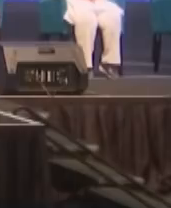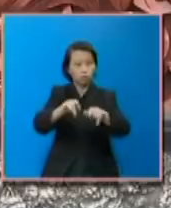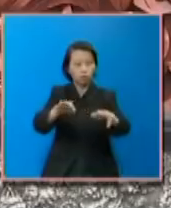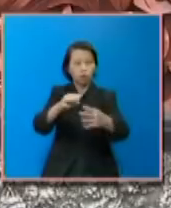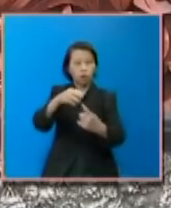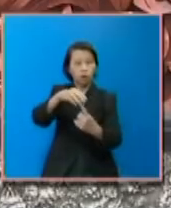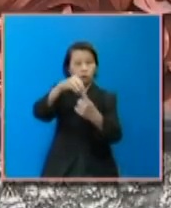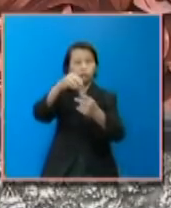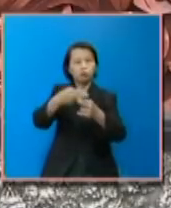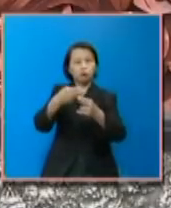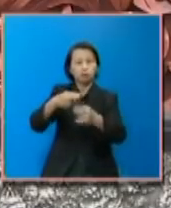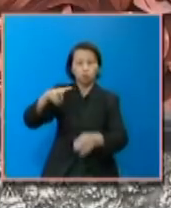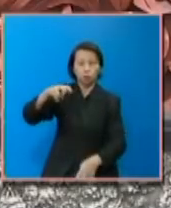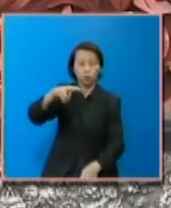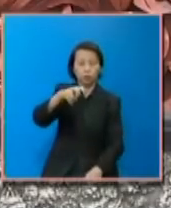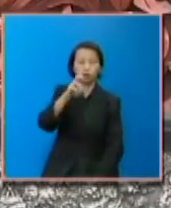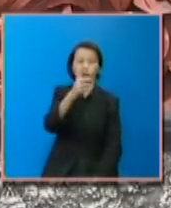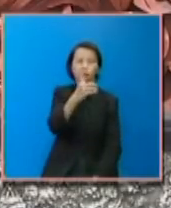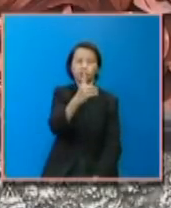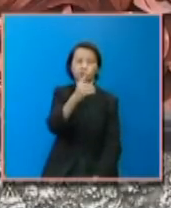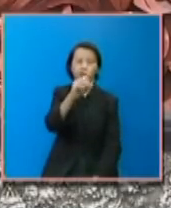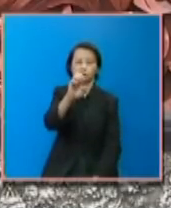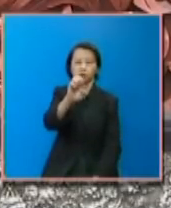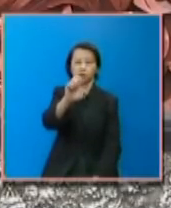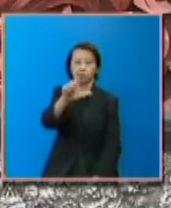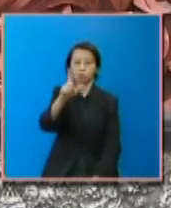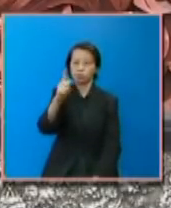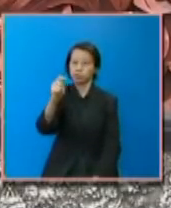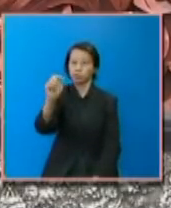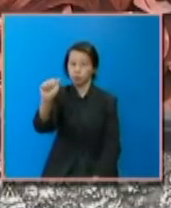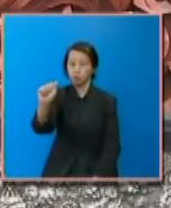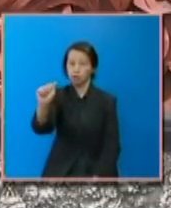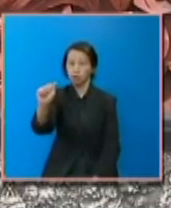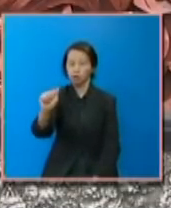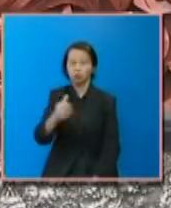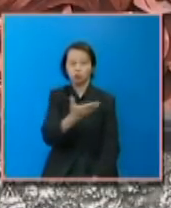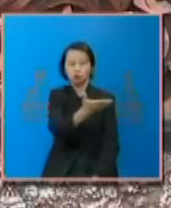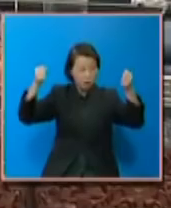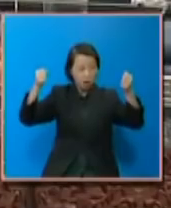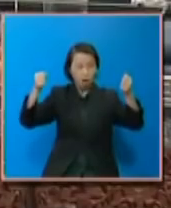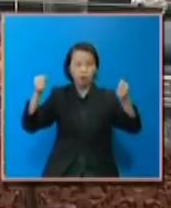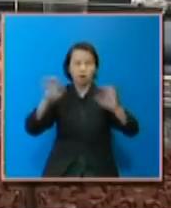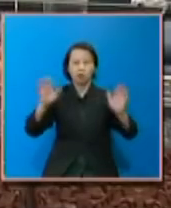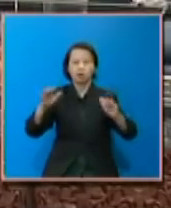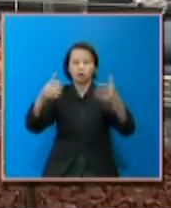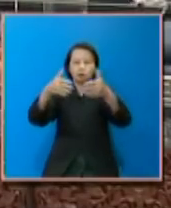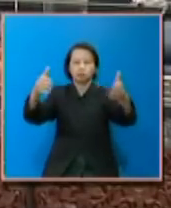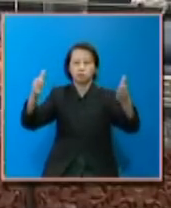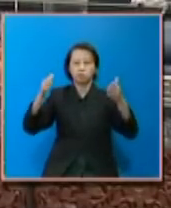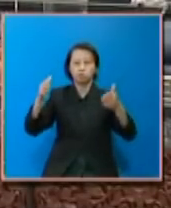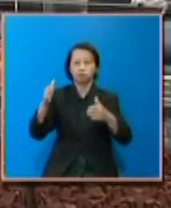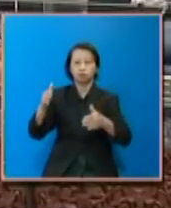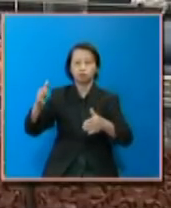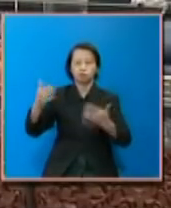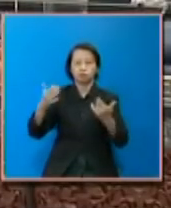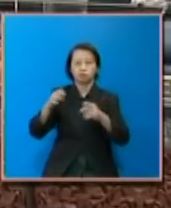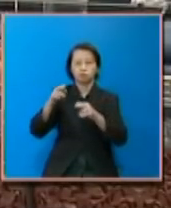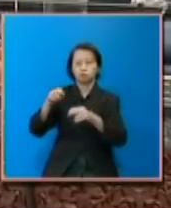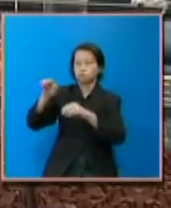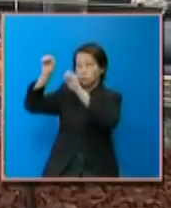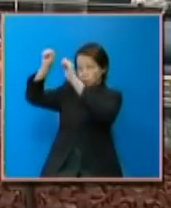大多数的这个支持。而这一点很重要，因为根据这些君主立宪国家的这个宪法